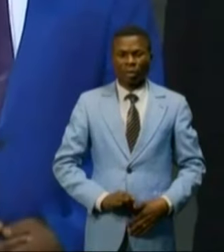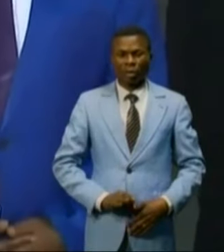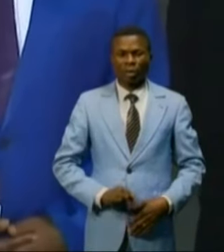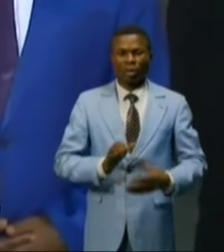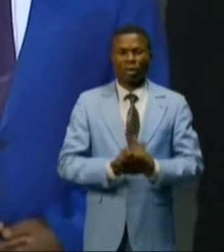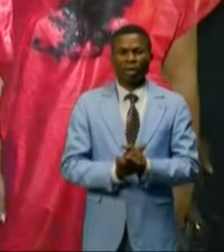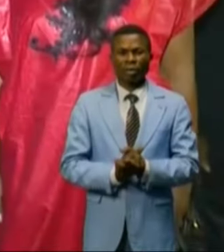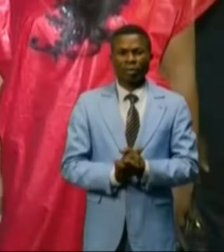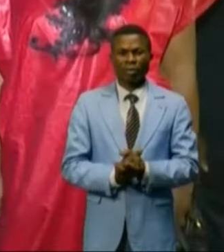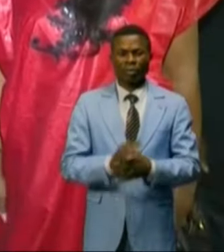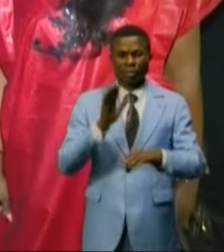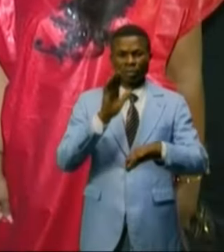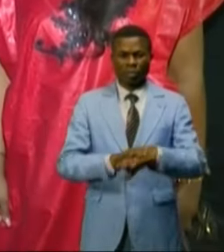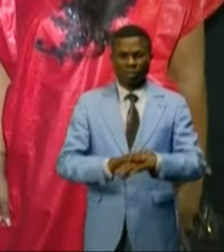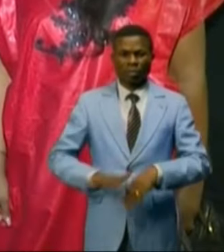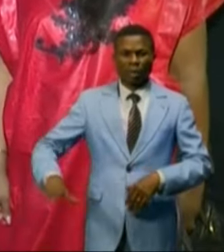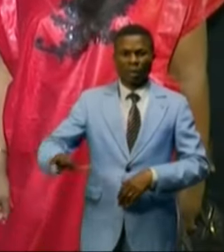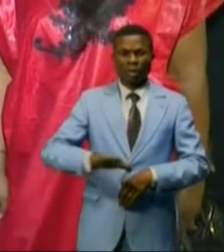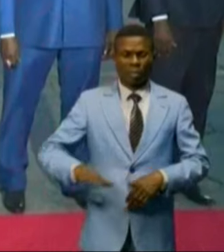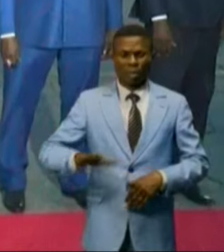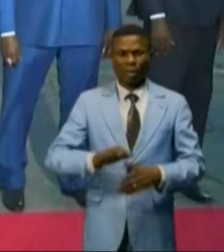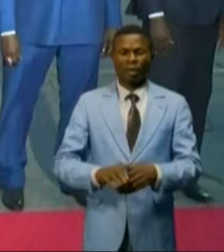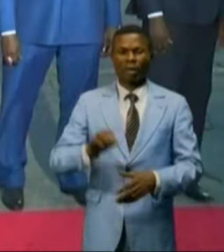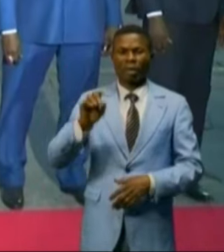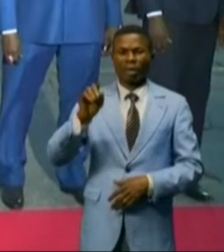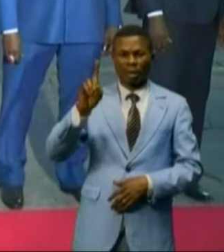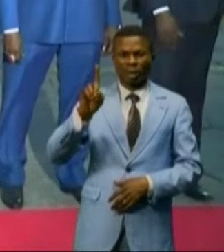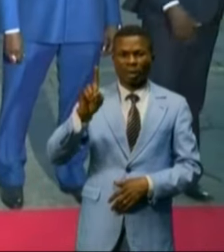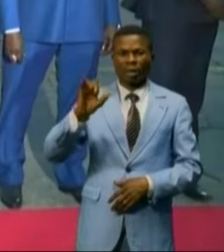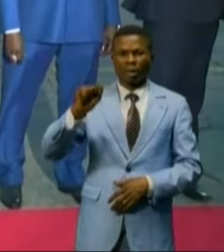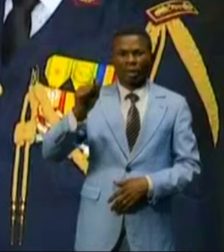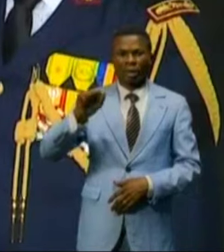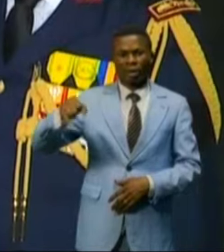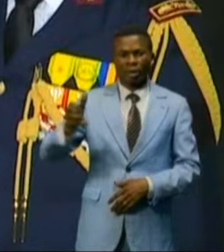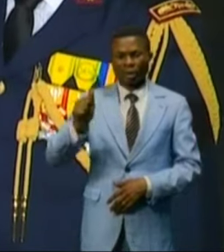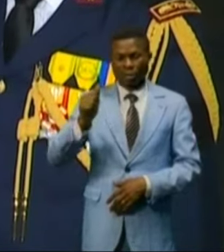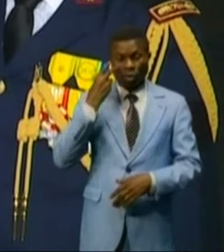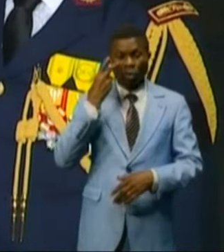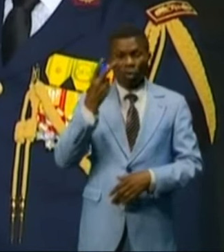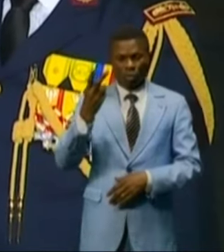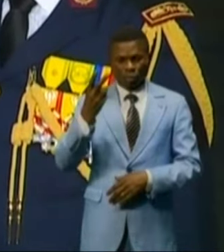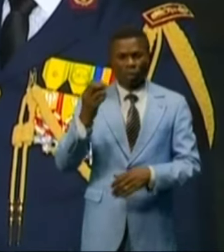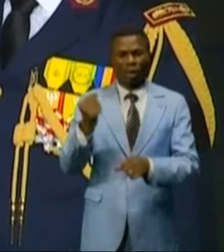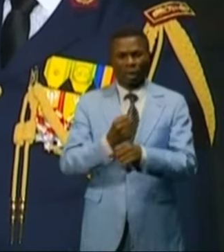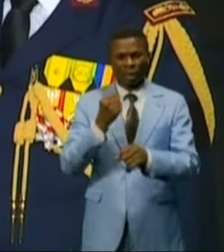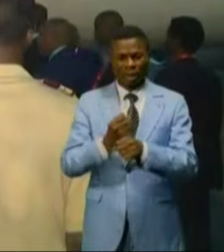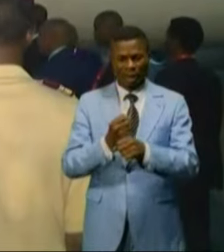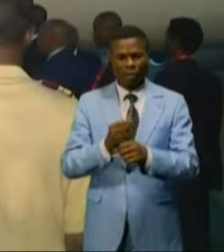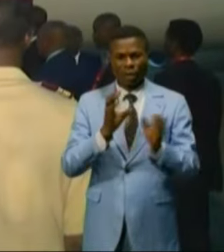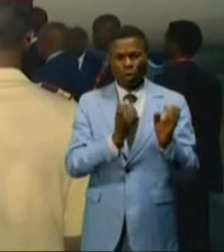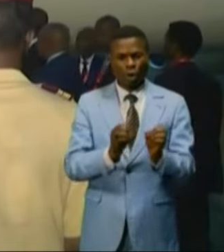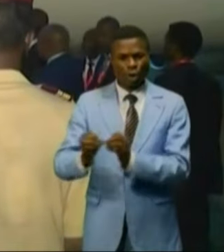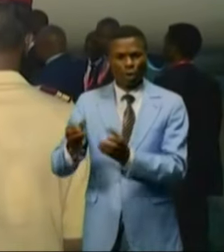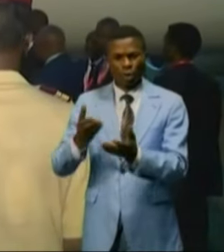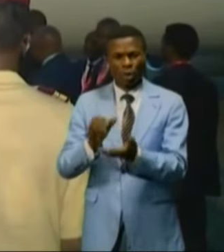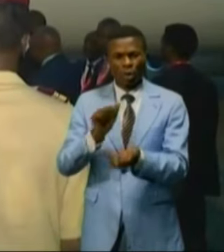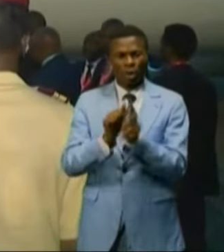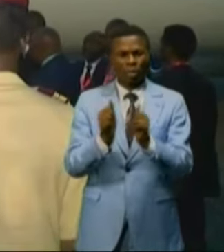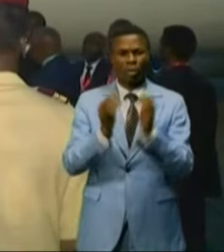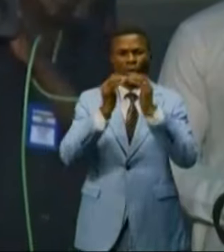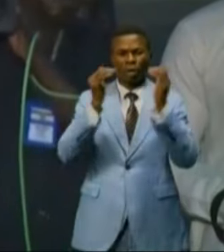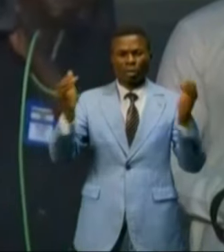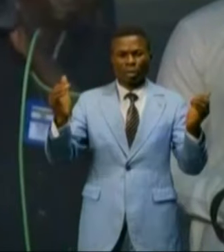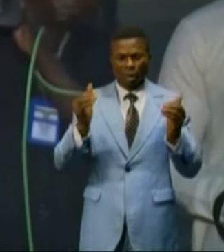Tshilombo, atterrit à N'Djamena pour palper du doigt les fruits de sa médiation au processus de paix